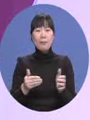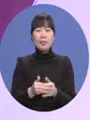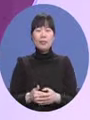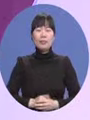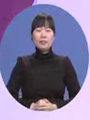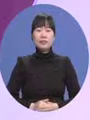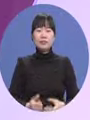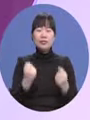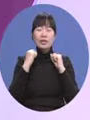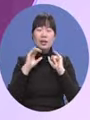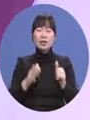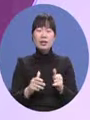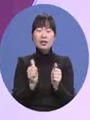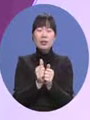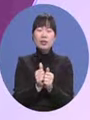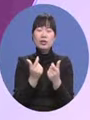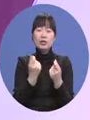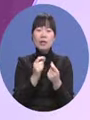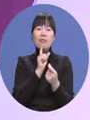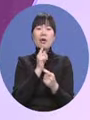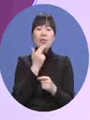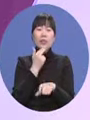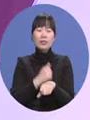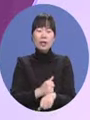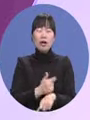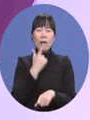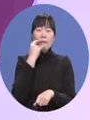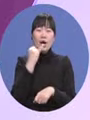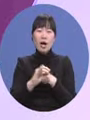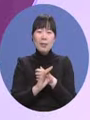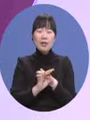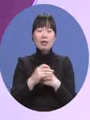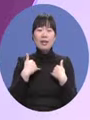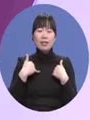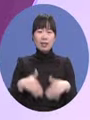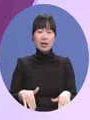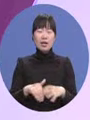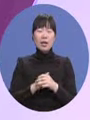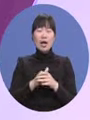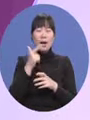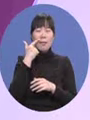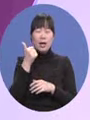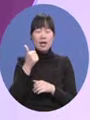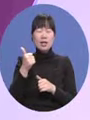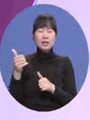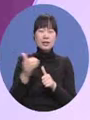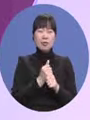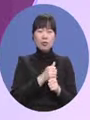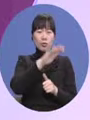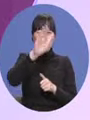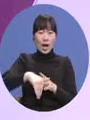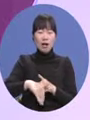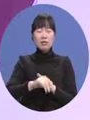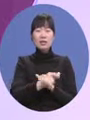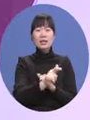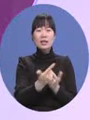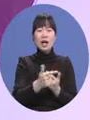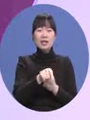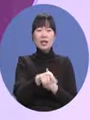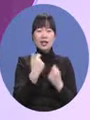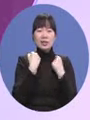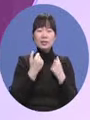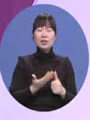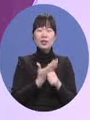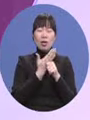우리 힘의 세계로서 남자다움을 얘기를 안 해요. 엄마가 하면 약해요. 아빠가 딱 잡고. 그건 아니야. 그건 네가 힘을